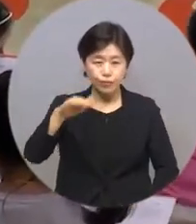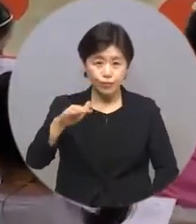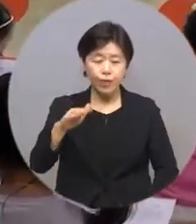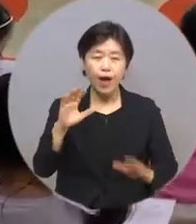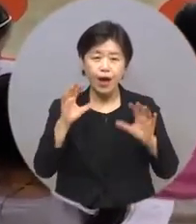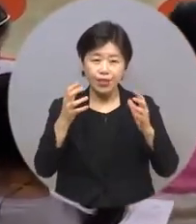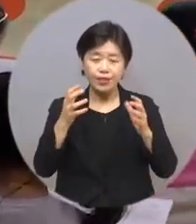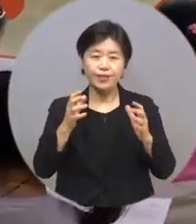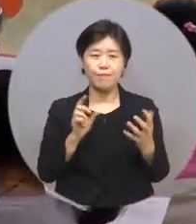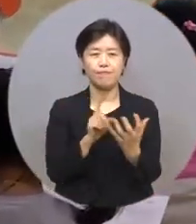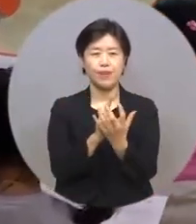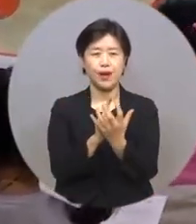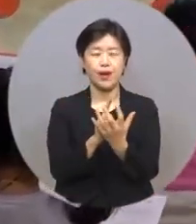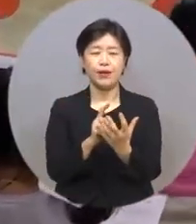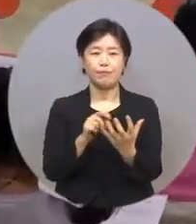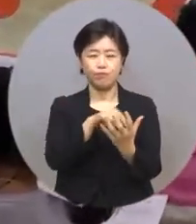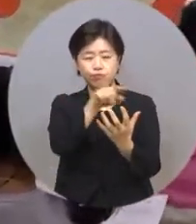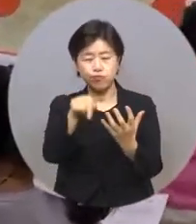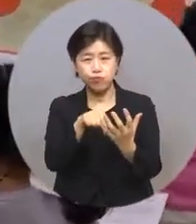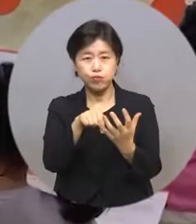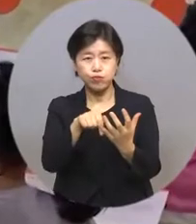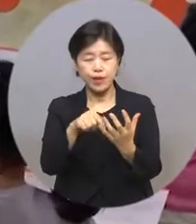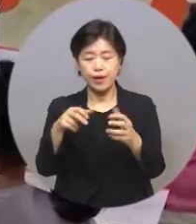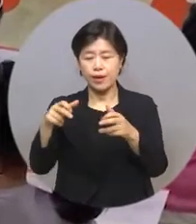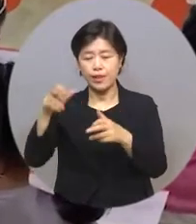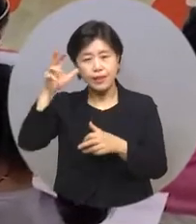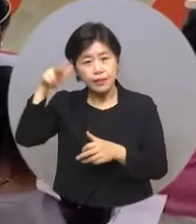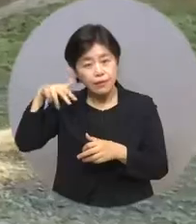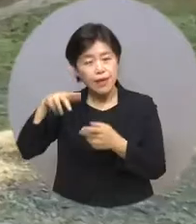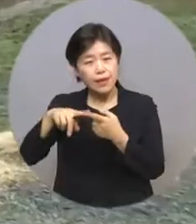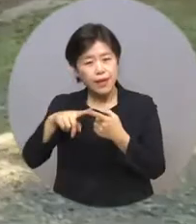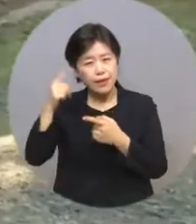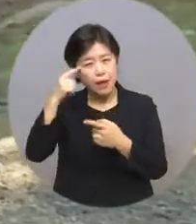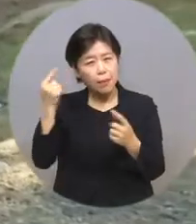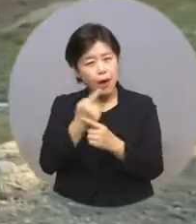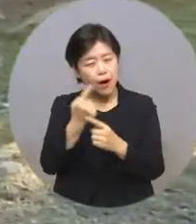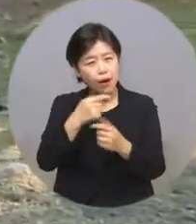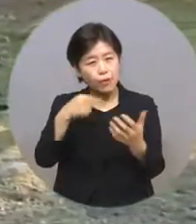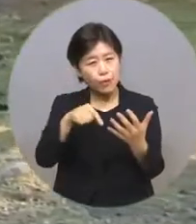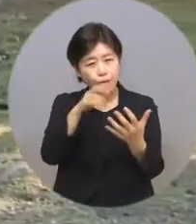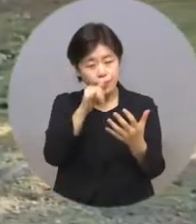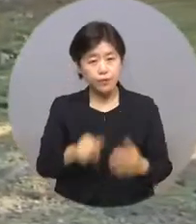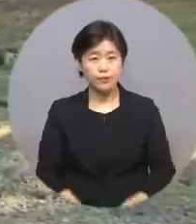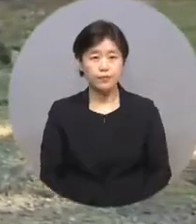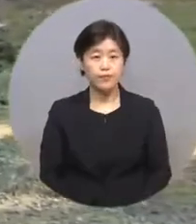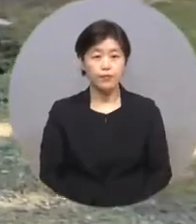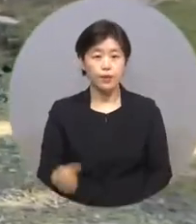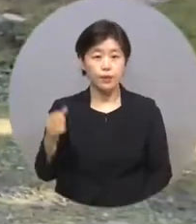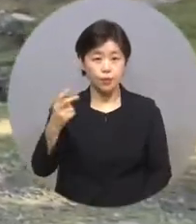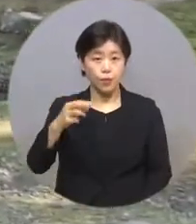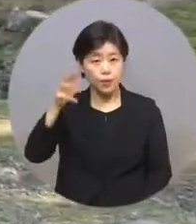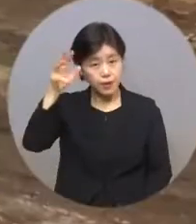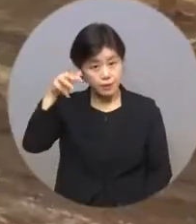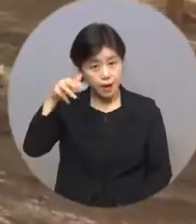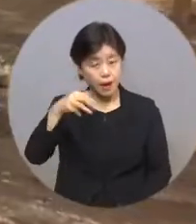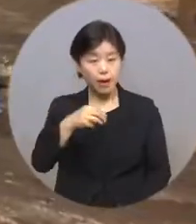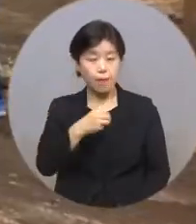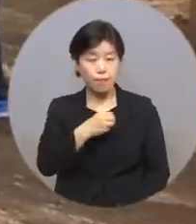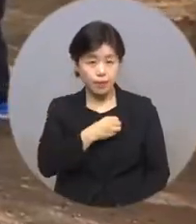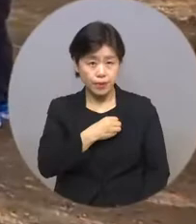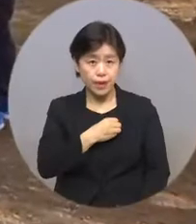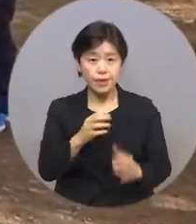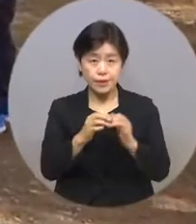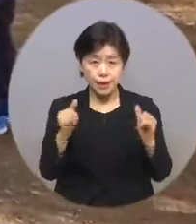치매에 대한 올바른 인식을 위한 인식개선 홍보활동을 진행했습니다 21일 오후에는 치매 등록대상자 보호자들과